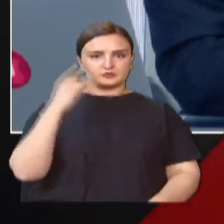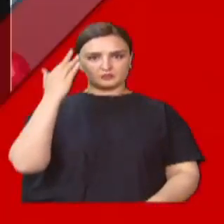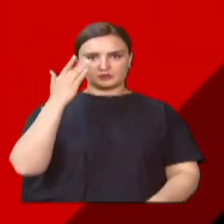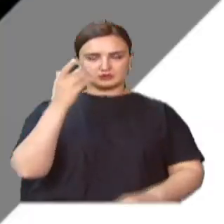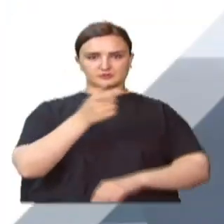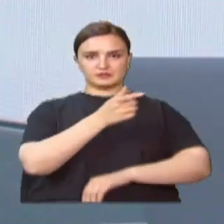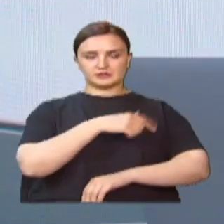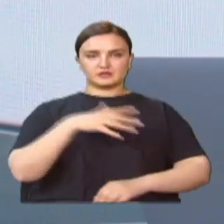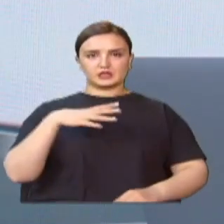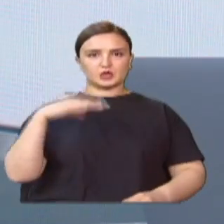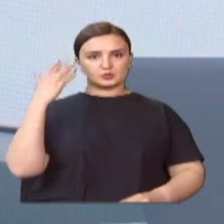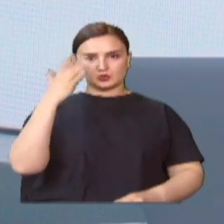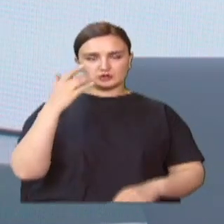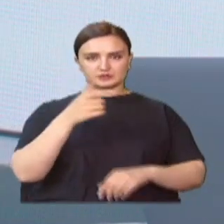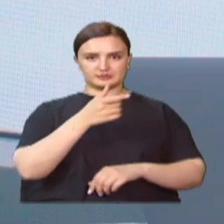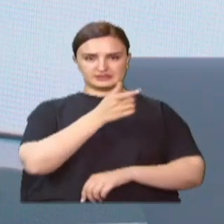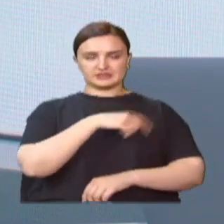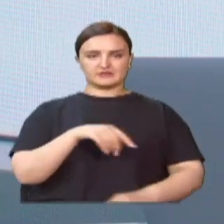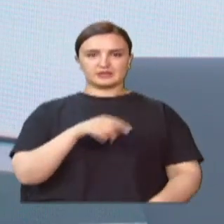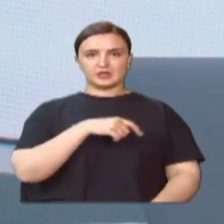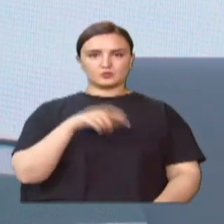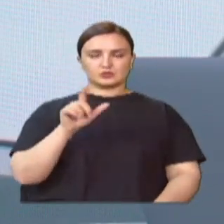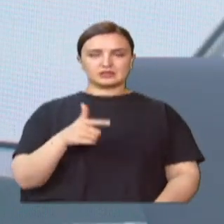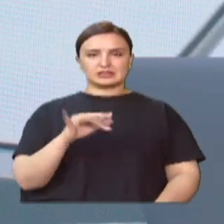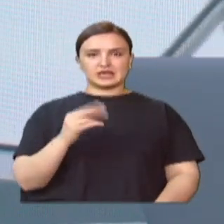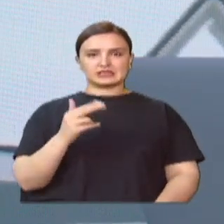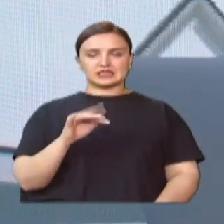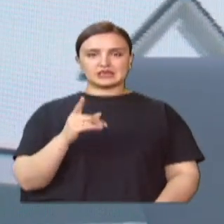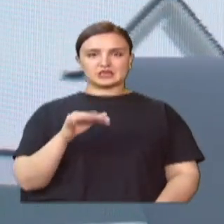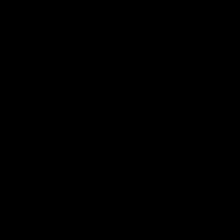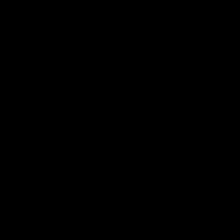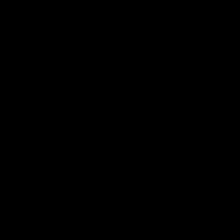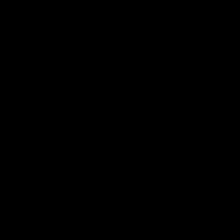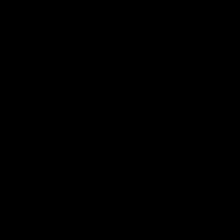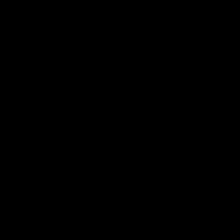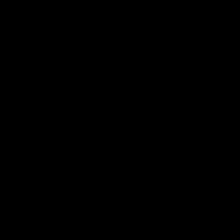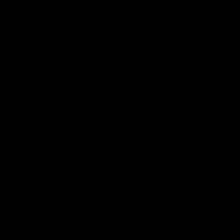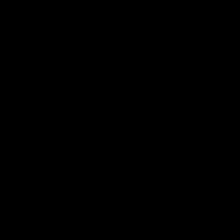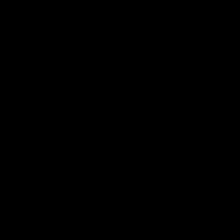ăsta, obișnuit, partea cartului, obișnuit, deputatul Ghiața, care își ulipa suhobda, moambi, să-și